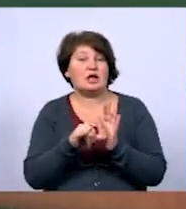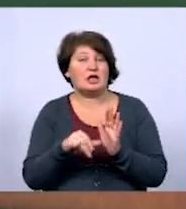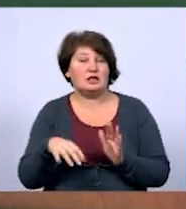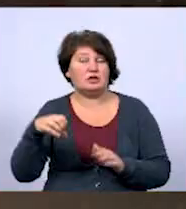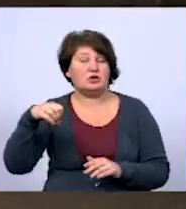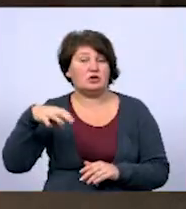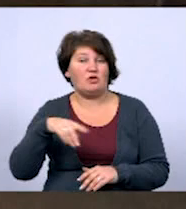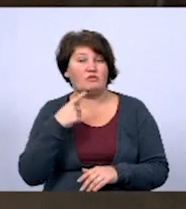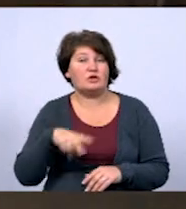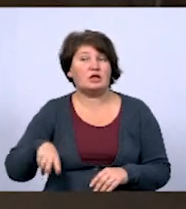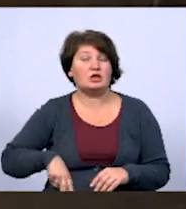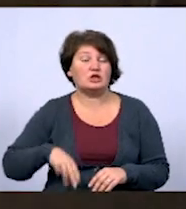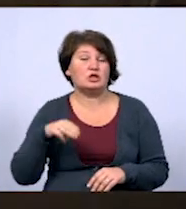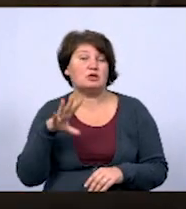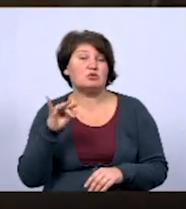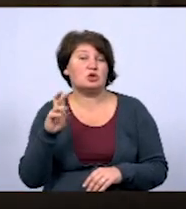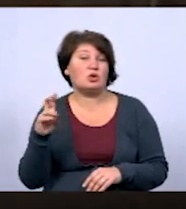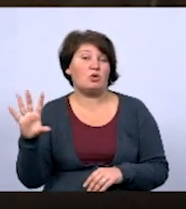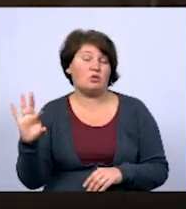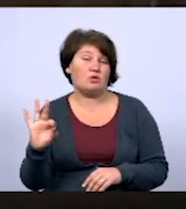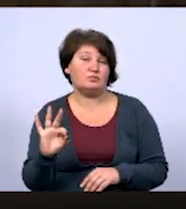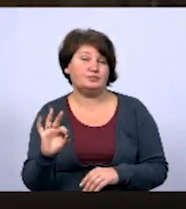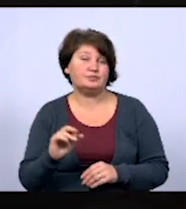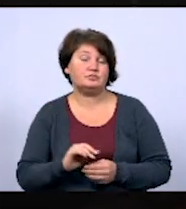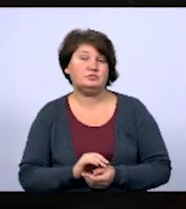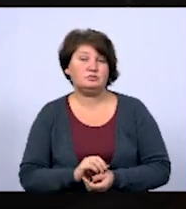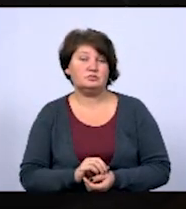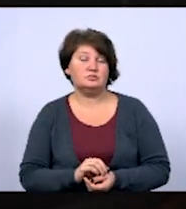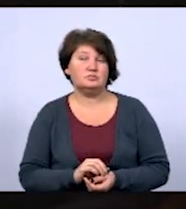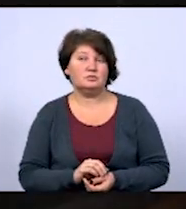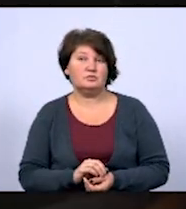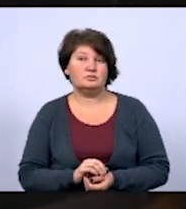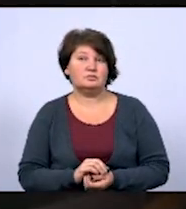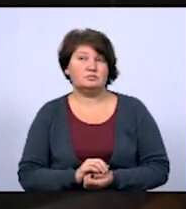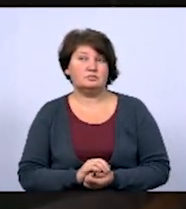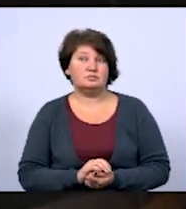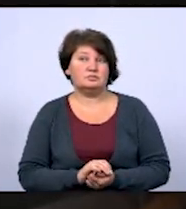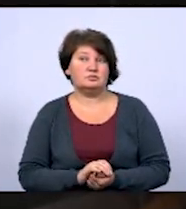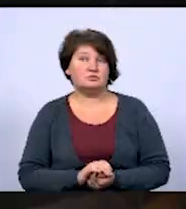Микола Тимченко. Тетяна Куліковська, Андрій Шостикевич. Новини на Суспільному. Прикарпаття.